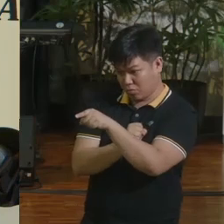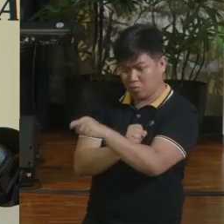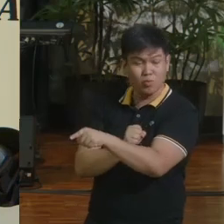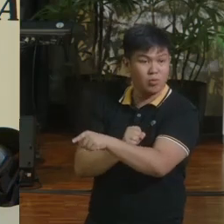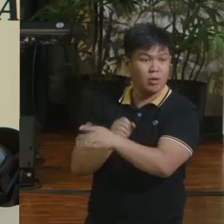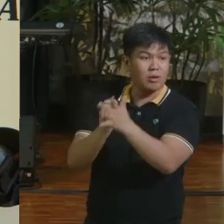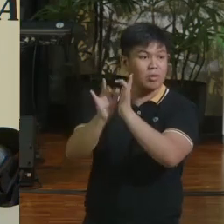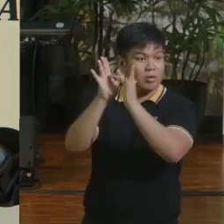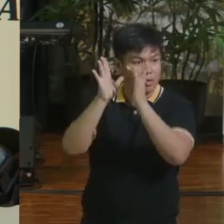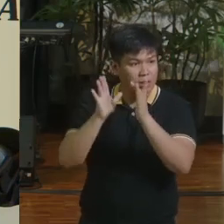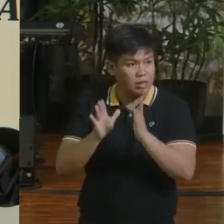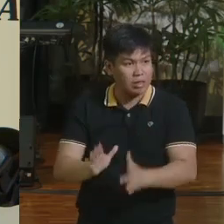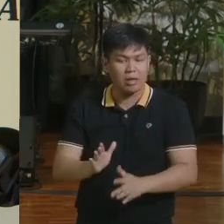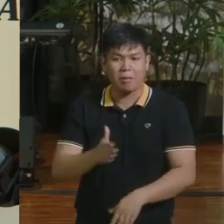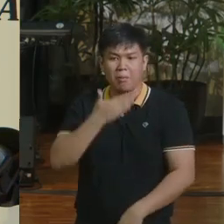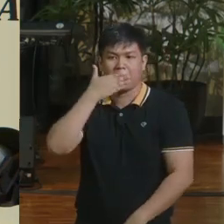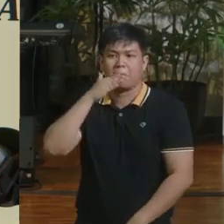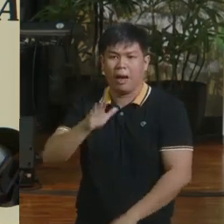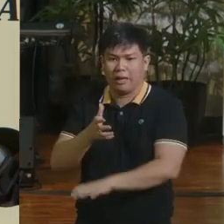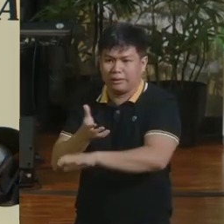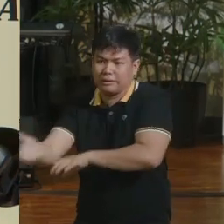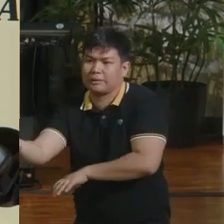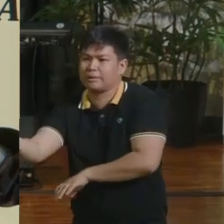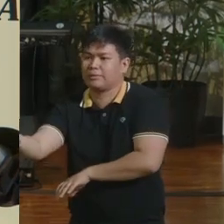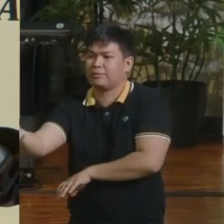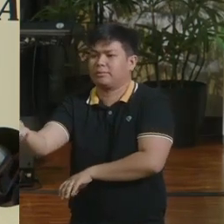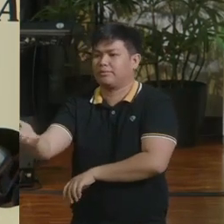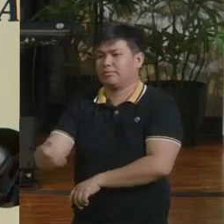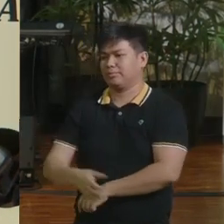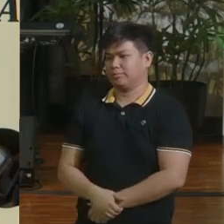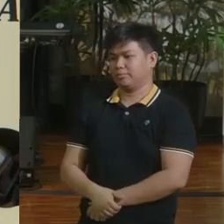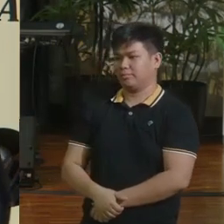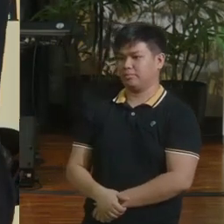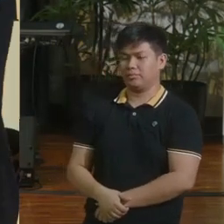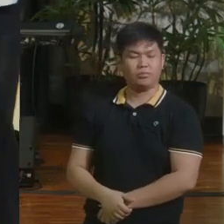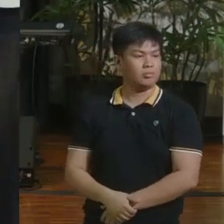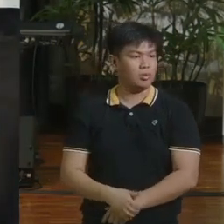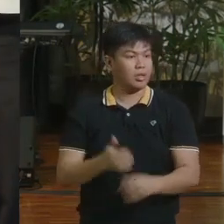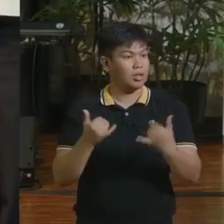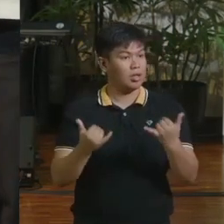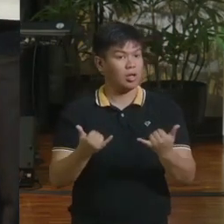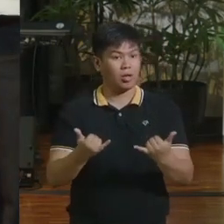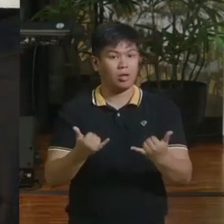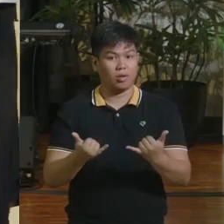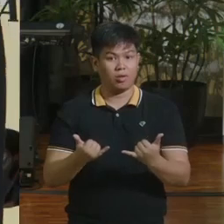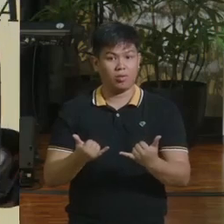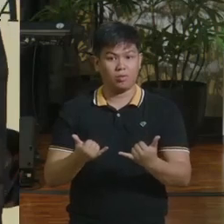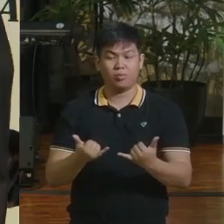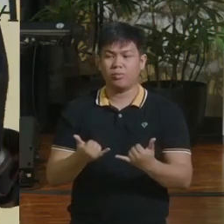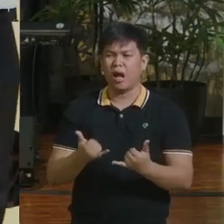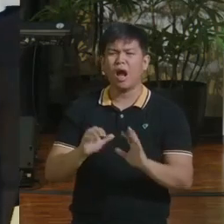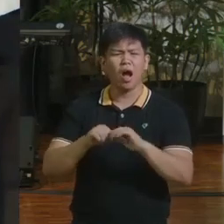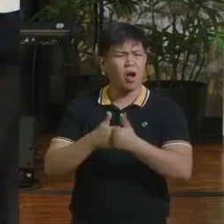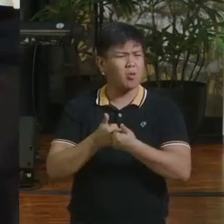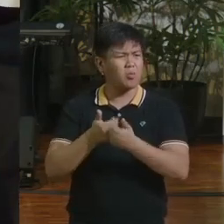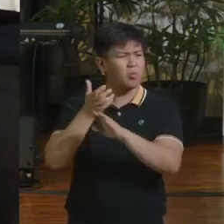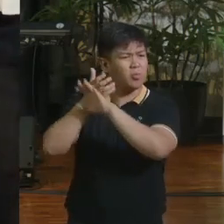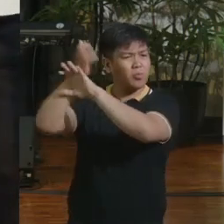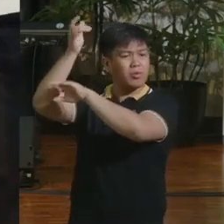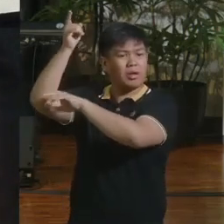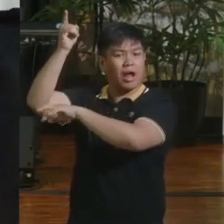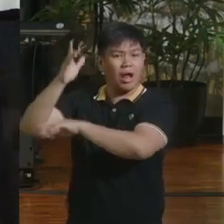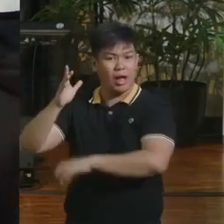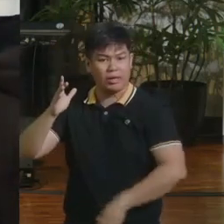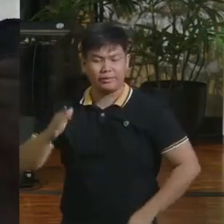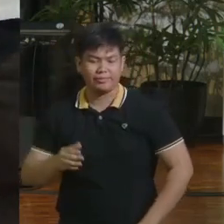blaspheme. Alam niyo kung paano niya pinag-blaspheme yung mga nasa mga sinagog? Sa harap